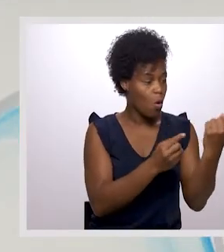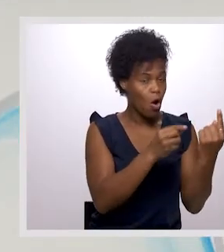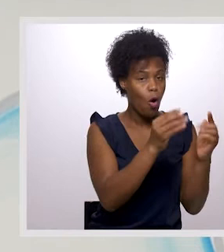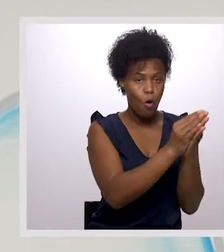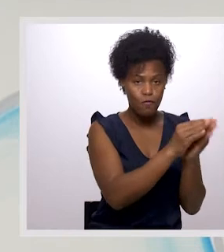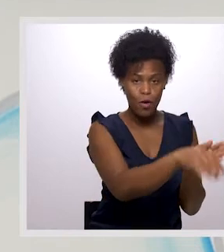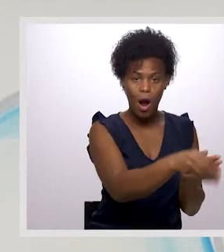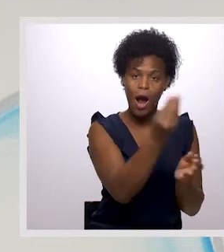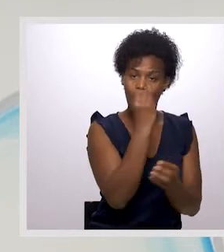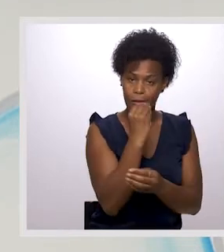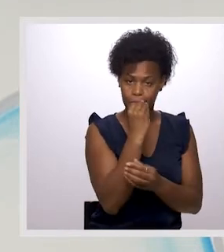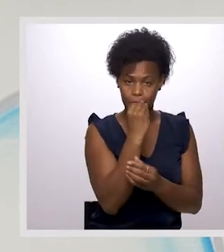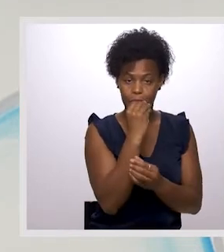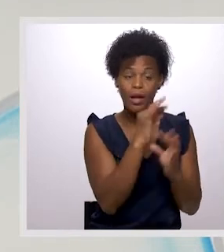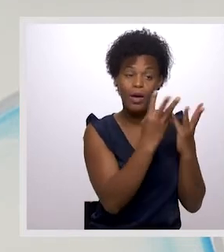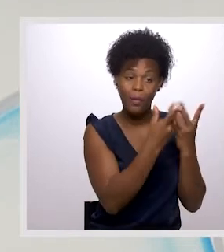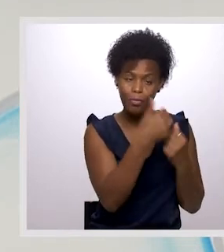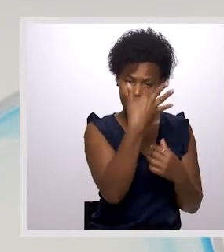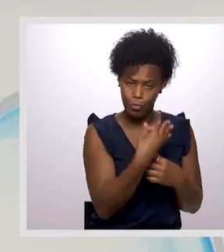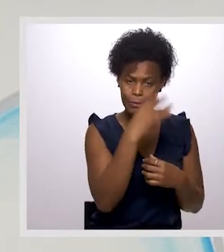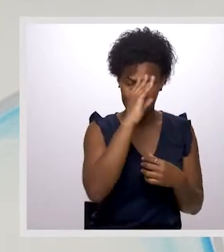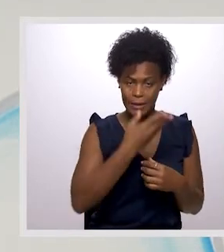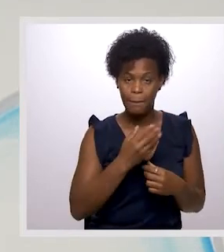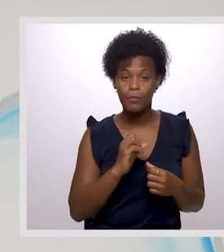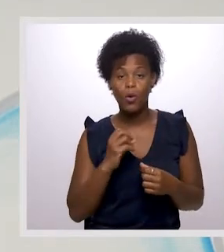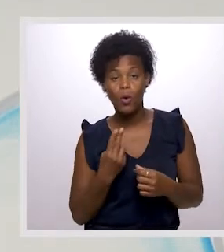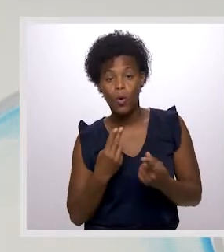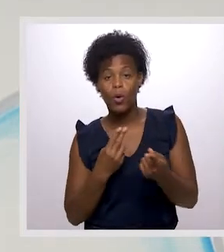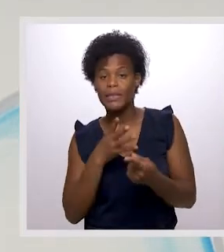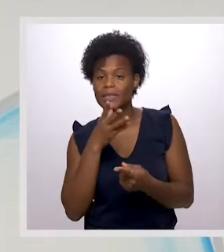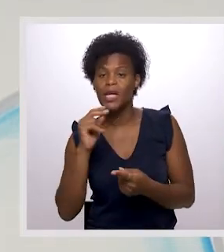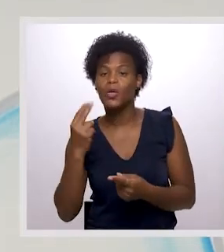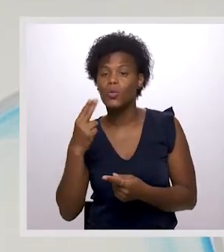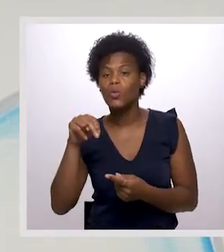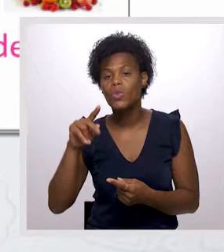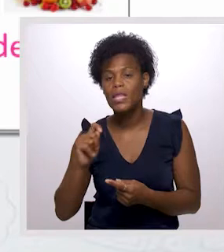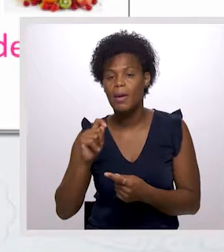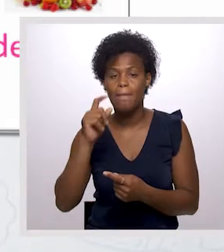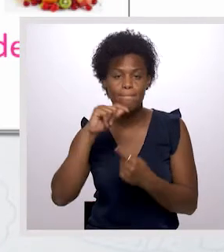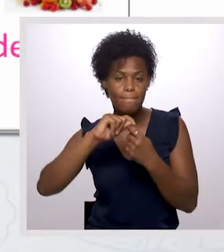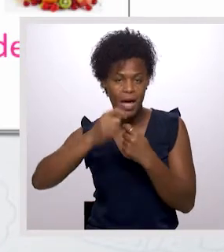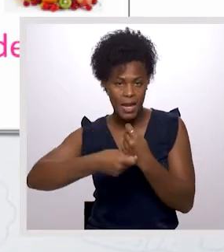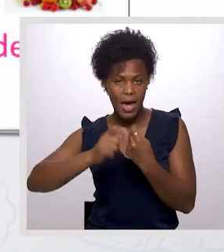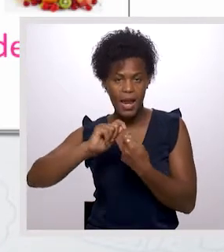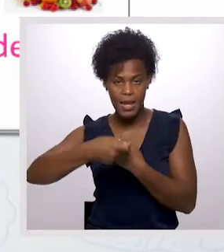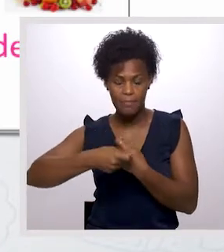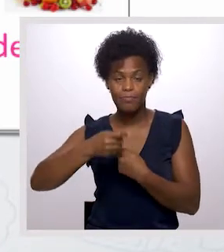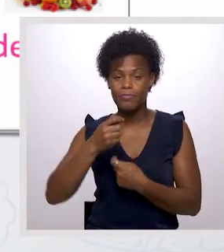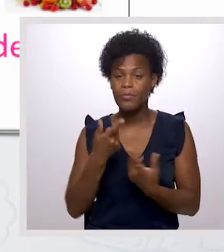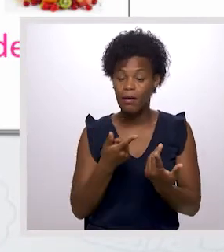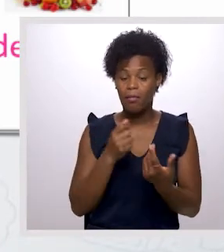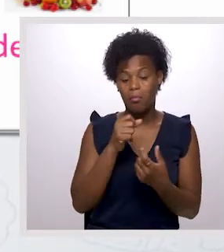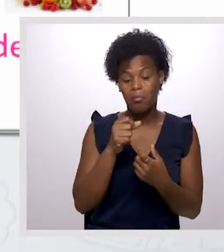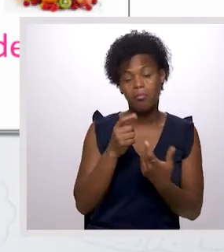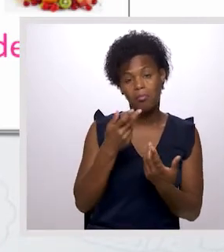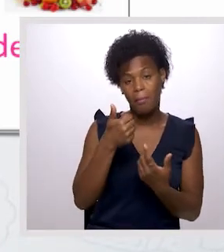la quantité exacte. Ou alors, une banane. Je prends la banane et je